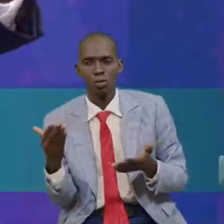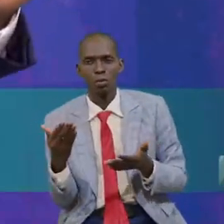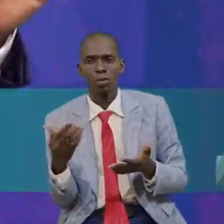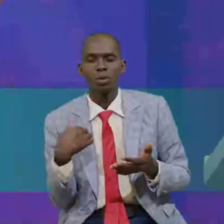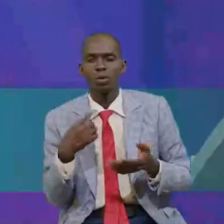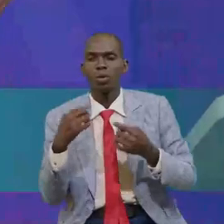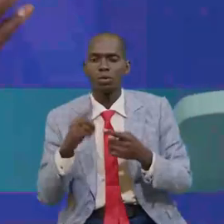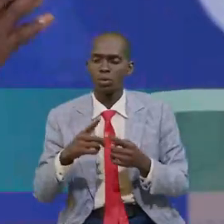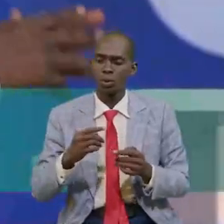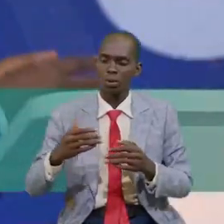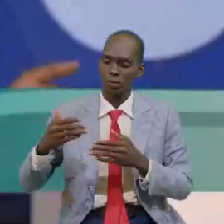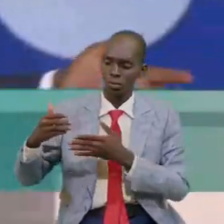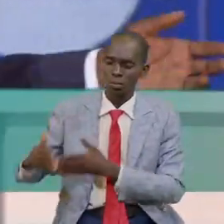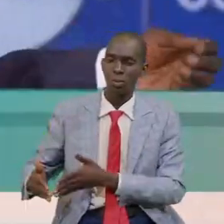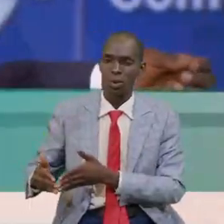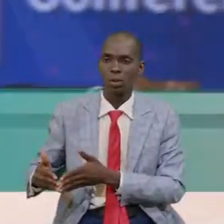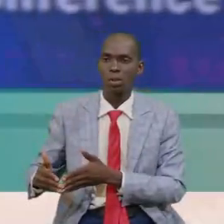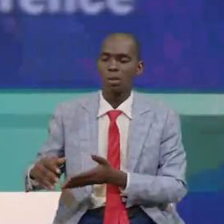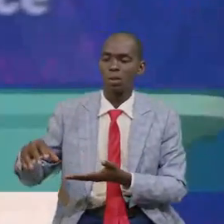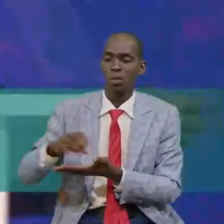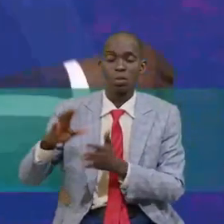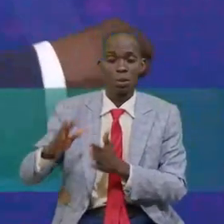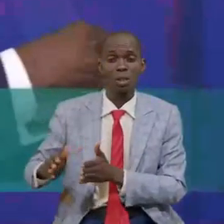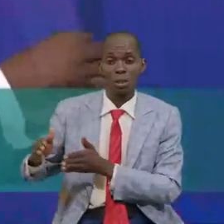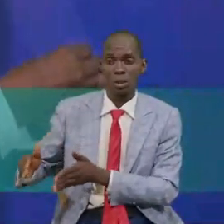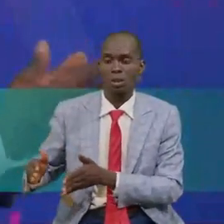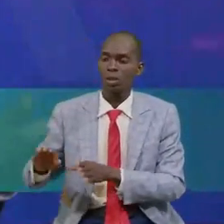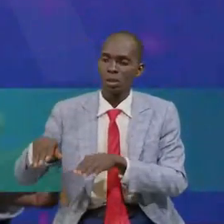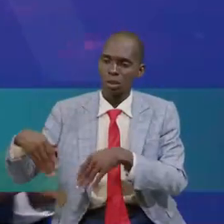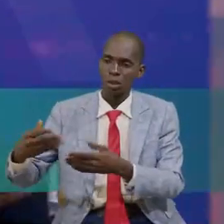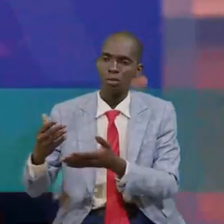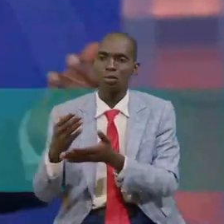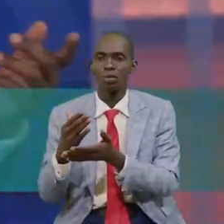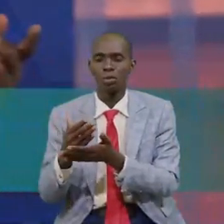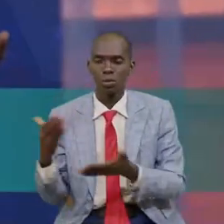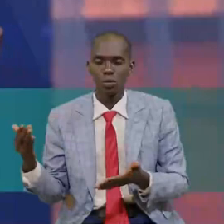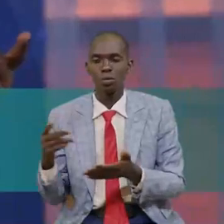venons aussi de l'autre côté, là où la chorale est, et nous distribuons les programmes.